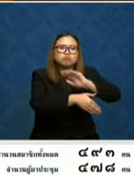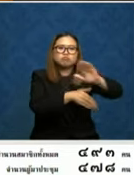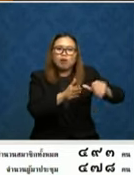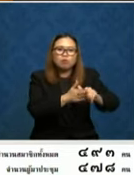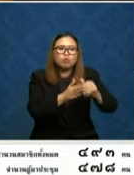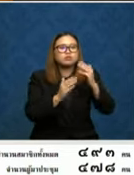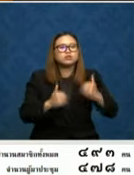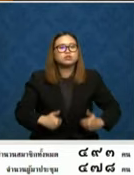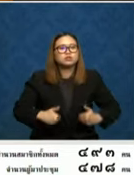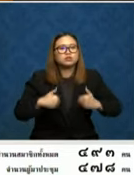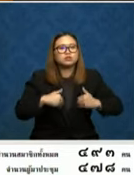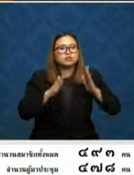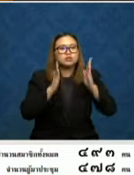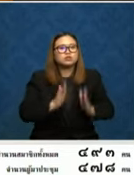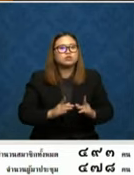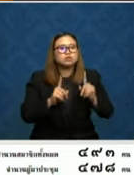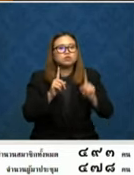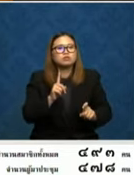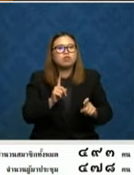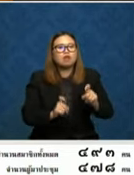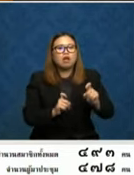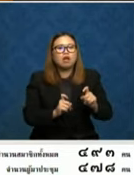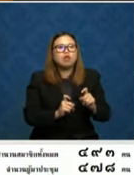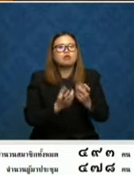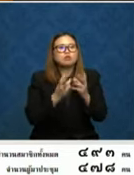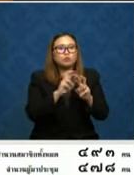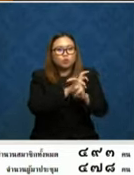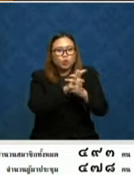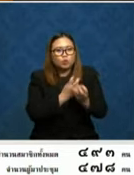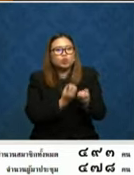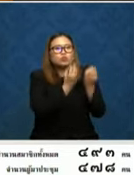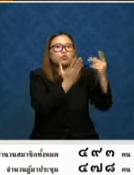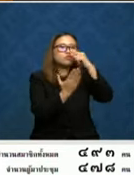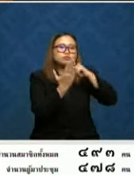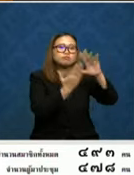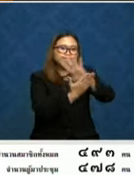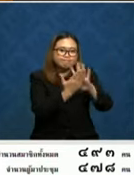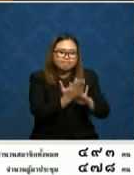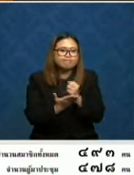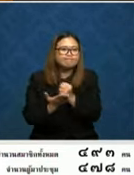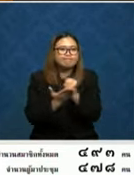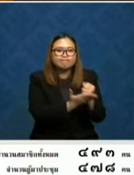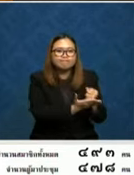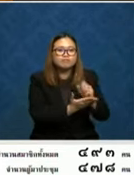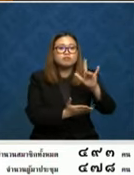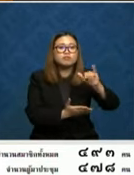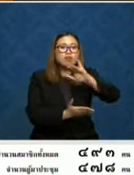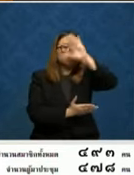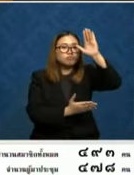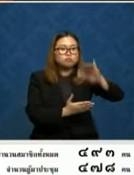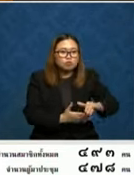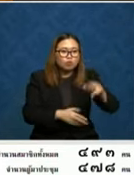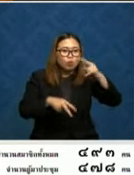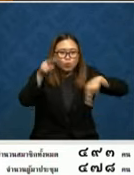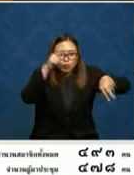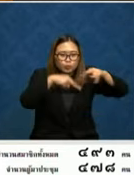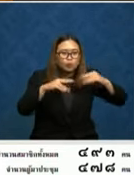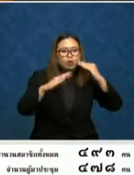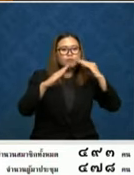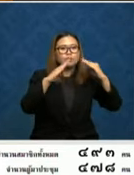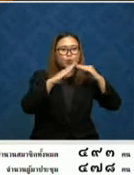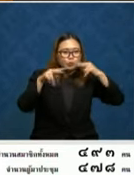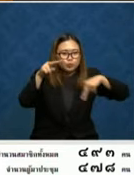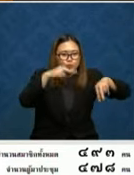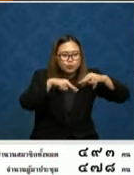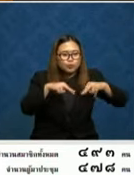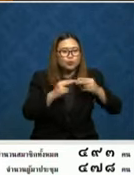ชีวิตเช่นการส่งศพหรือส่งอัฐิเนี่ยกลับสู่บ้านเกิดนะครับช่วยติดตามหาญาติและตรวจสอบสภาพความเป็นอยู่นะครับ